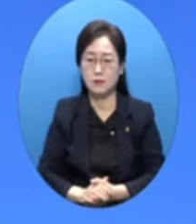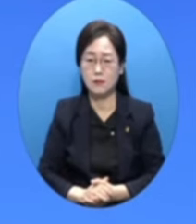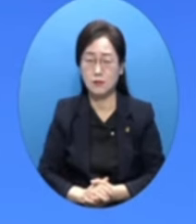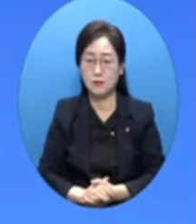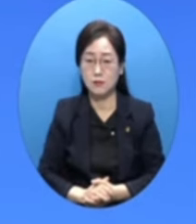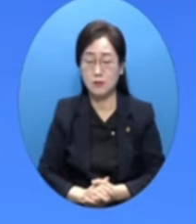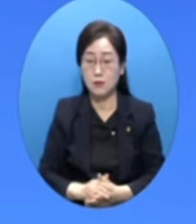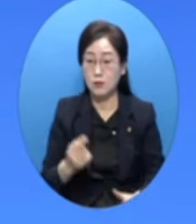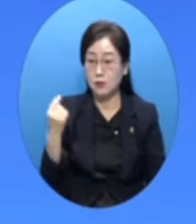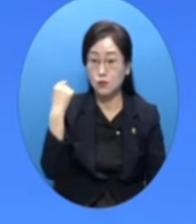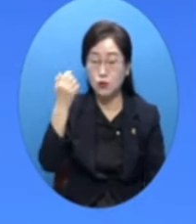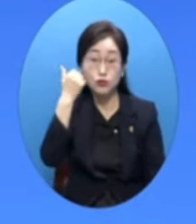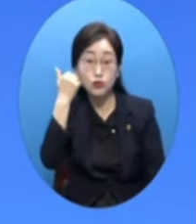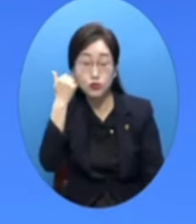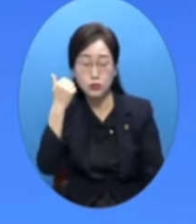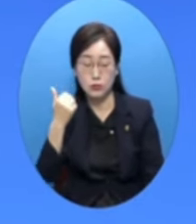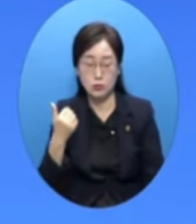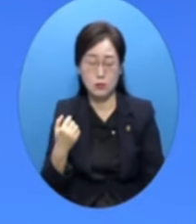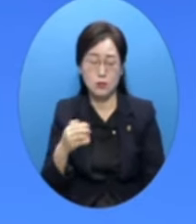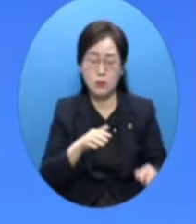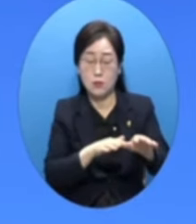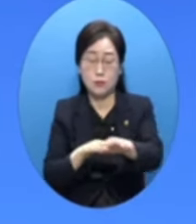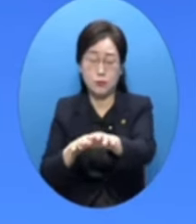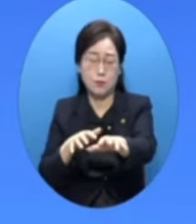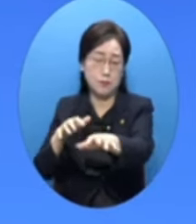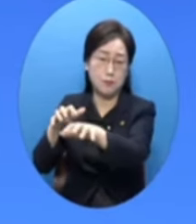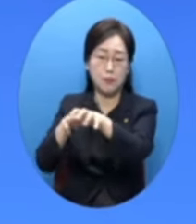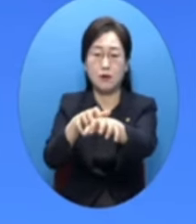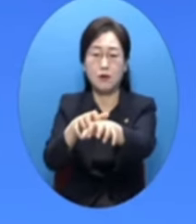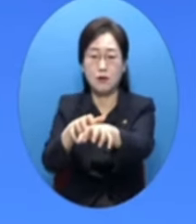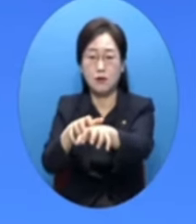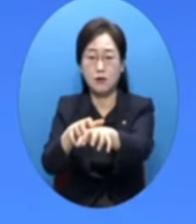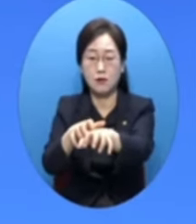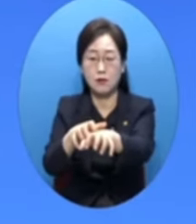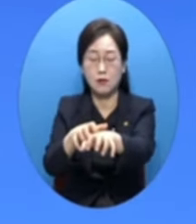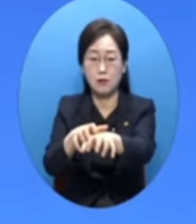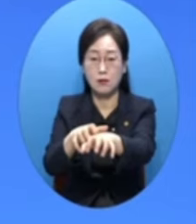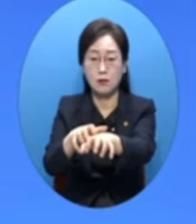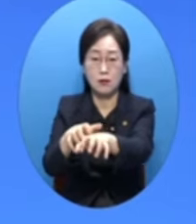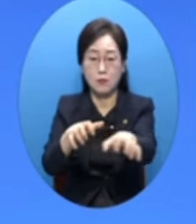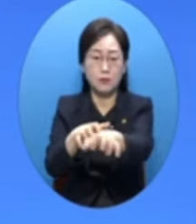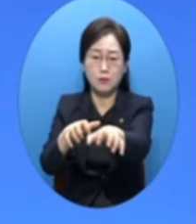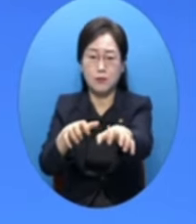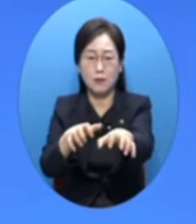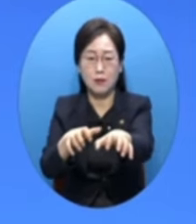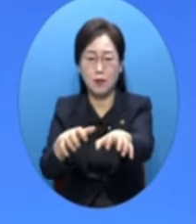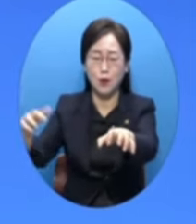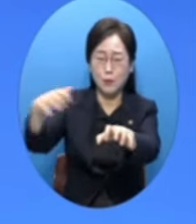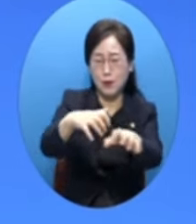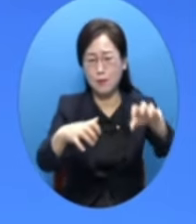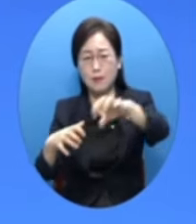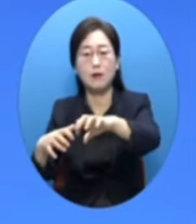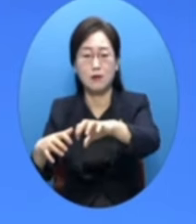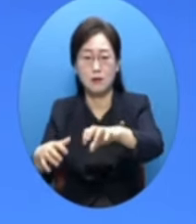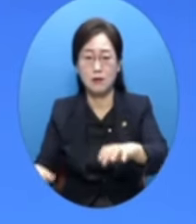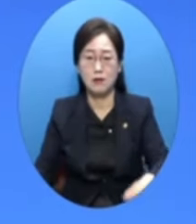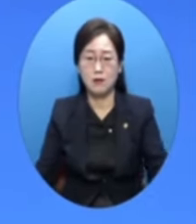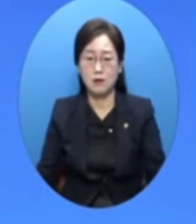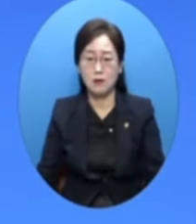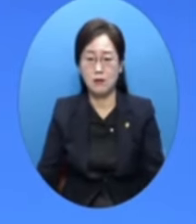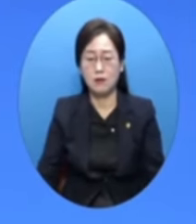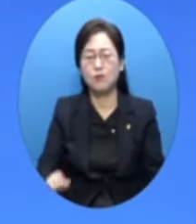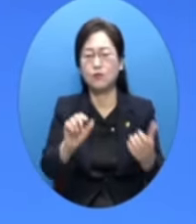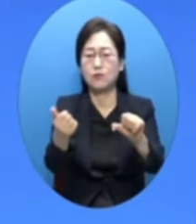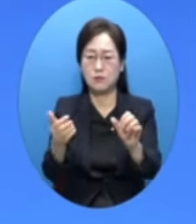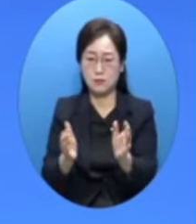뒤에 있는 차가 고속도로에서 들이받아가지고 차가 옆으로 비껴가면서 또 다른 차가 와서 받아서 그렇게